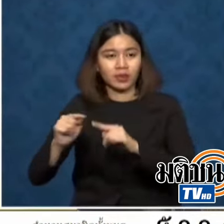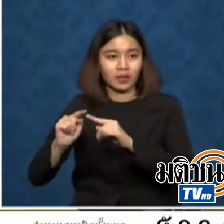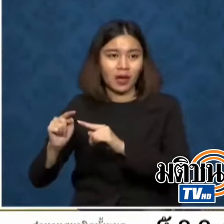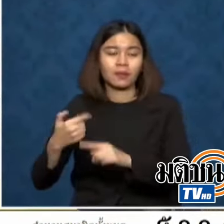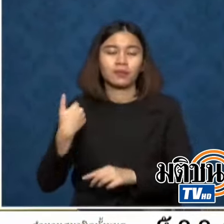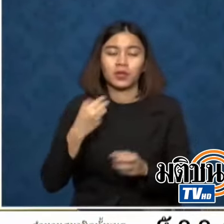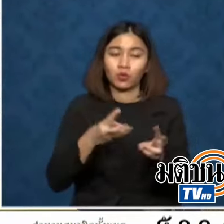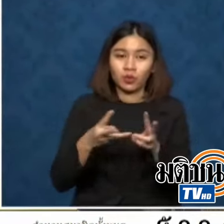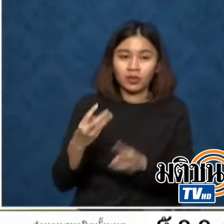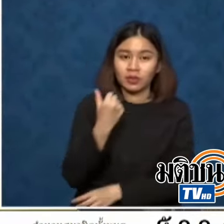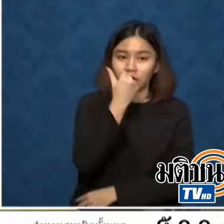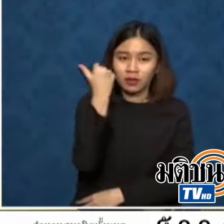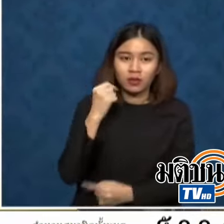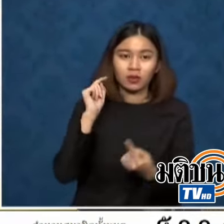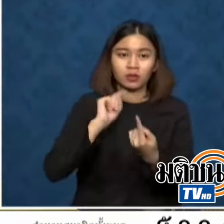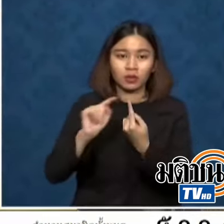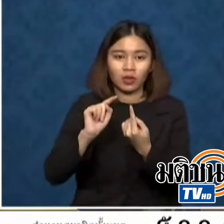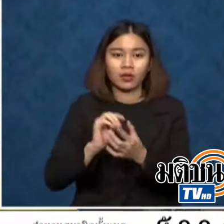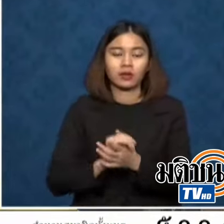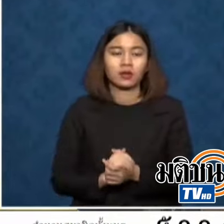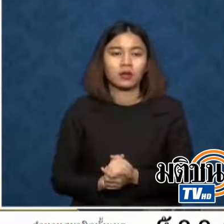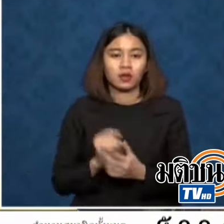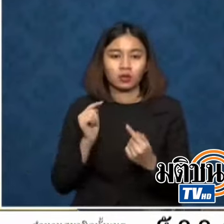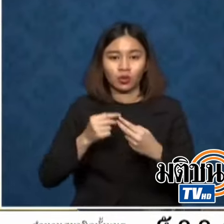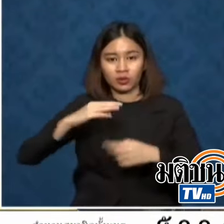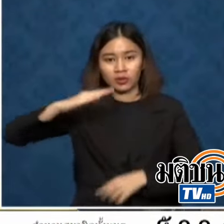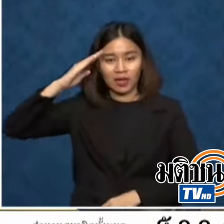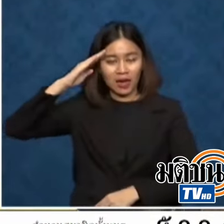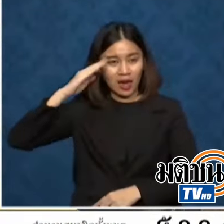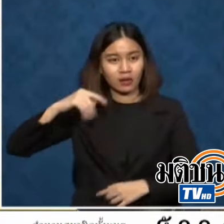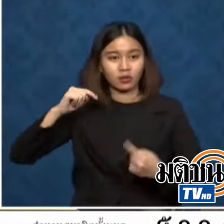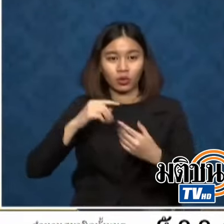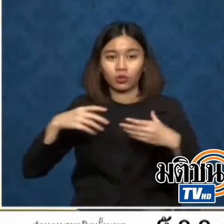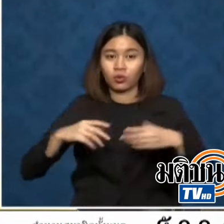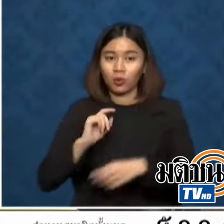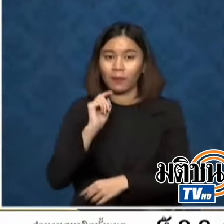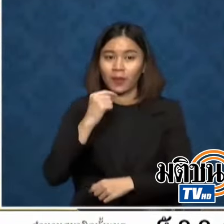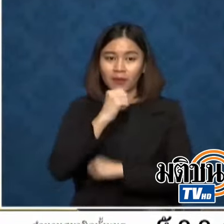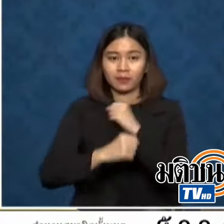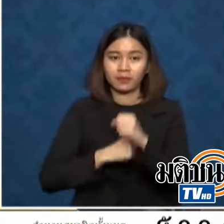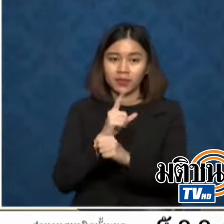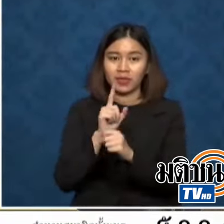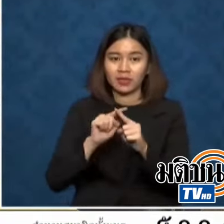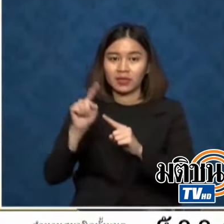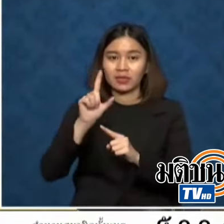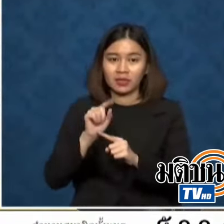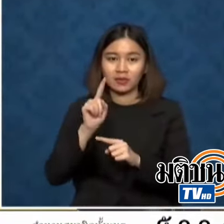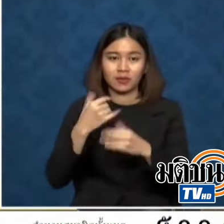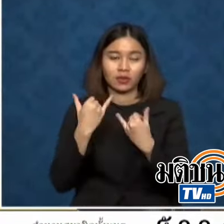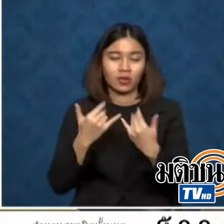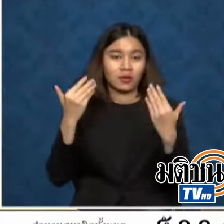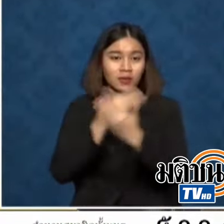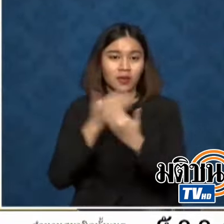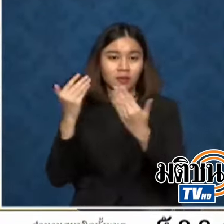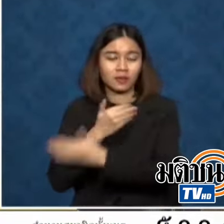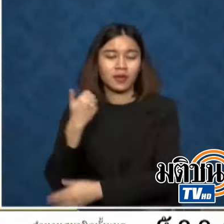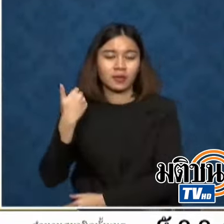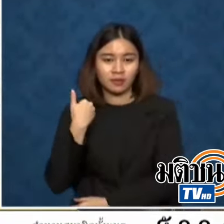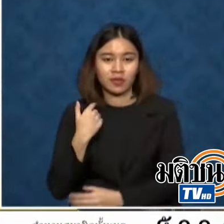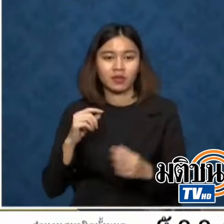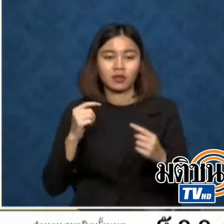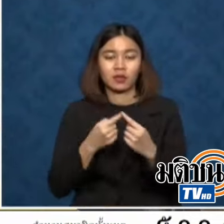กันมีวิธีในการที่ที่จะเป็นเรื่องของอาการทหารในยุคสมัยที่ศตวรรษที่ 21เนี่ยมันเปลี่ยนไปเยอะนะครับแล้วก็